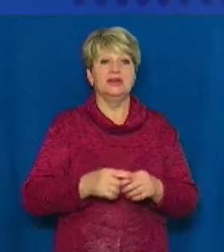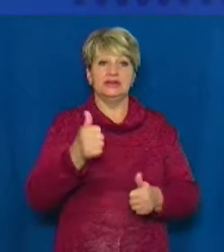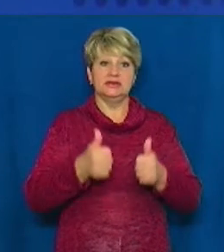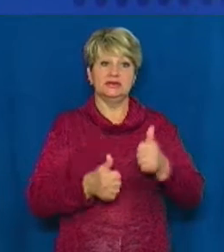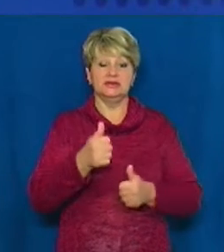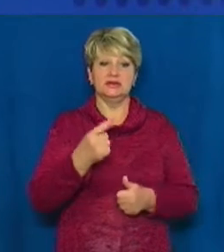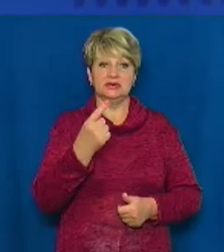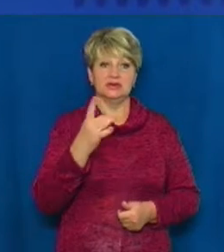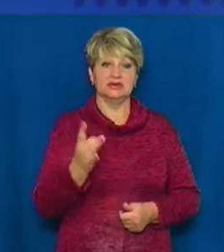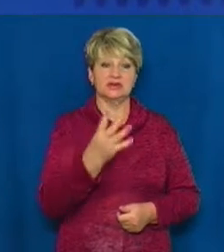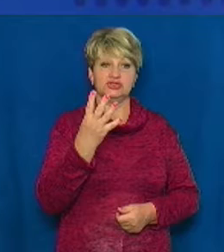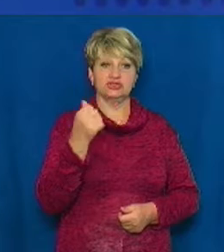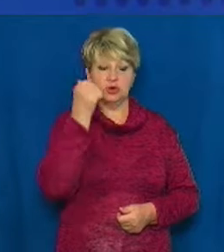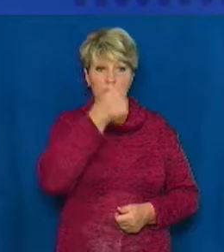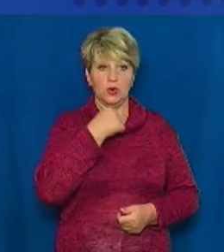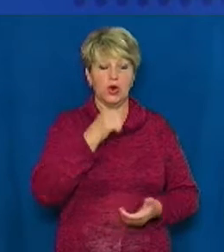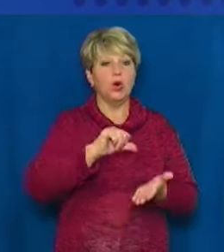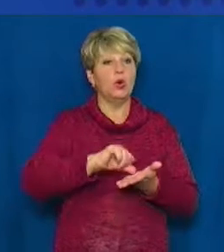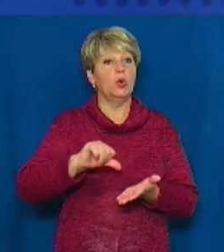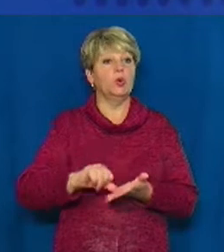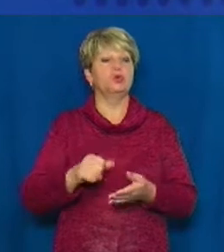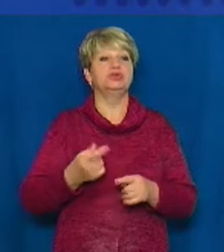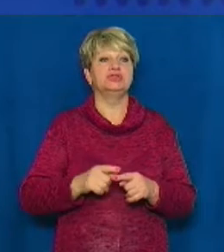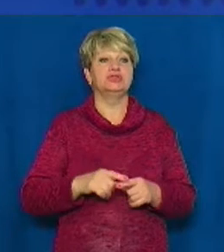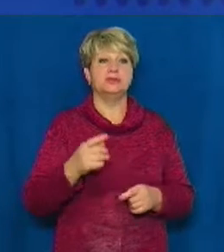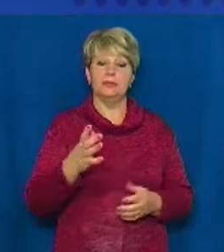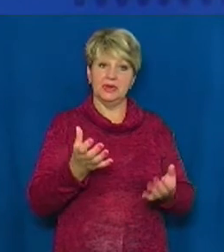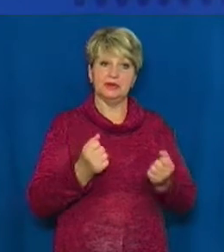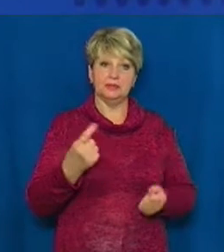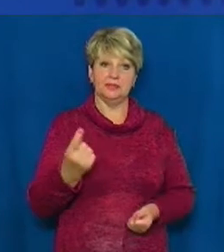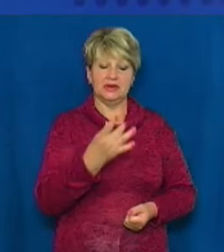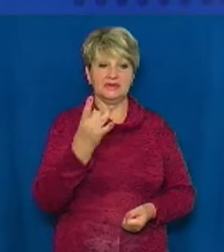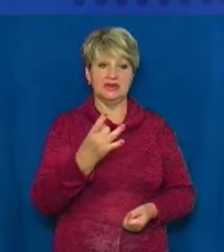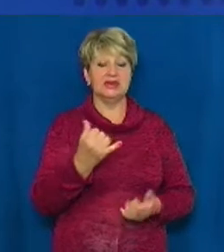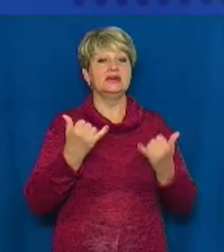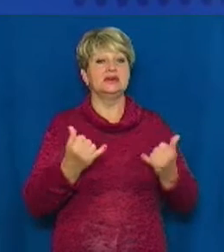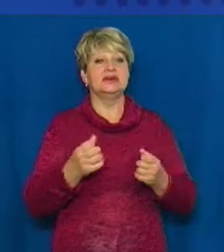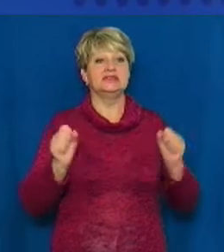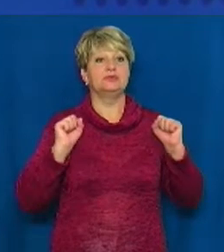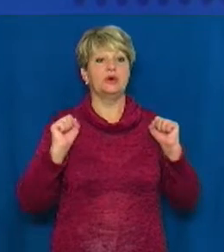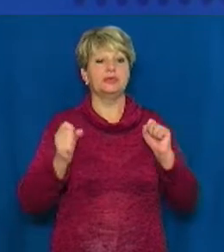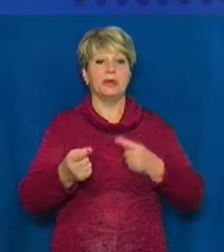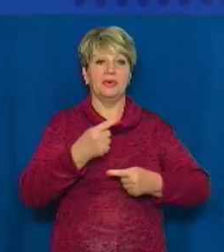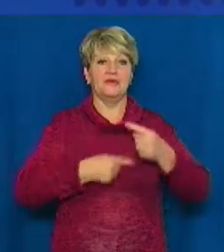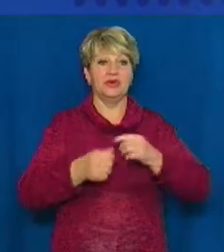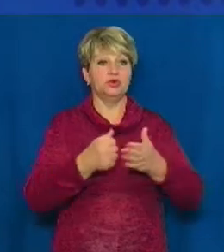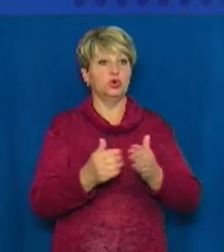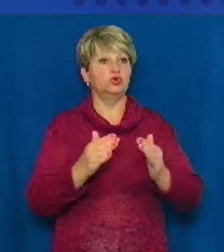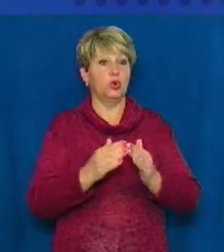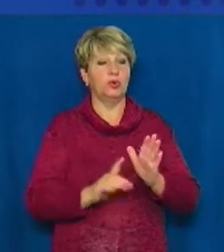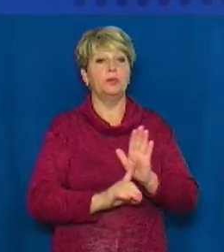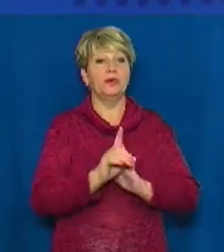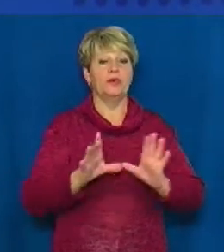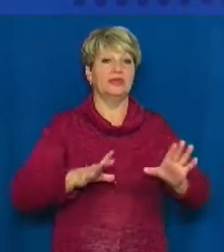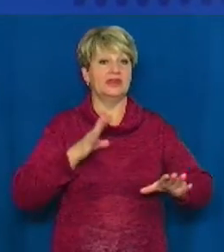4 роки. Участь у них українські ветерани-дзюдоїсти беруть вперше. Нині спортсмен повернувся додому та почав тренування. Більше